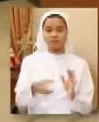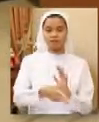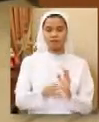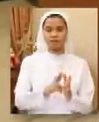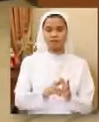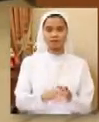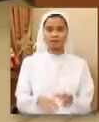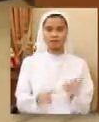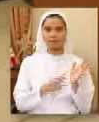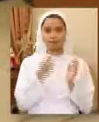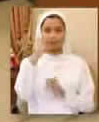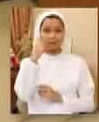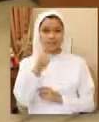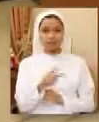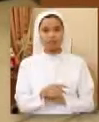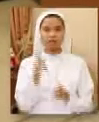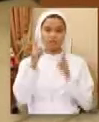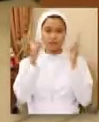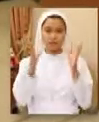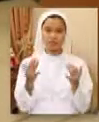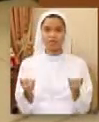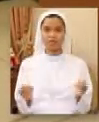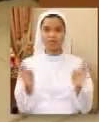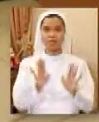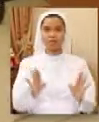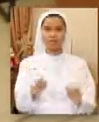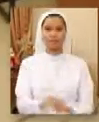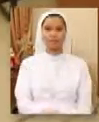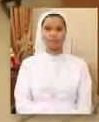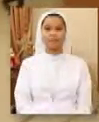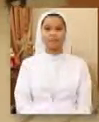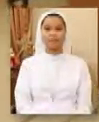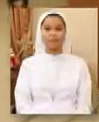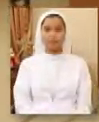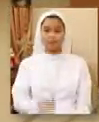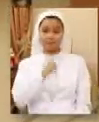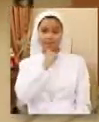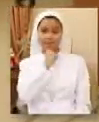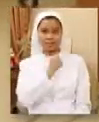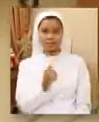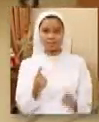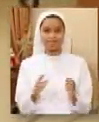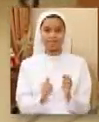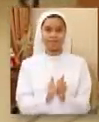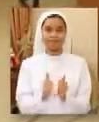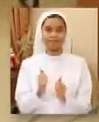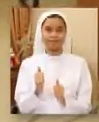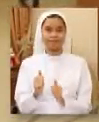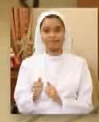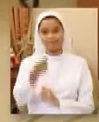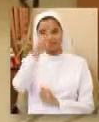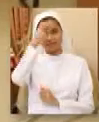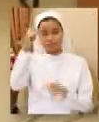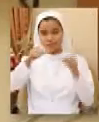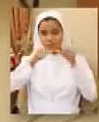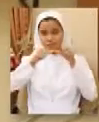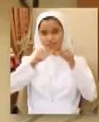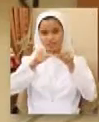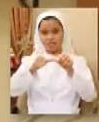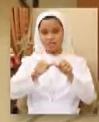bisita, mga kaibahan na po dito. Para may nakalala. Huwag po kayo maalis at babalikan tayo. Patuloy ang